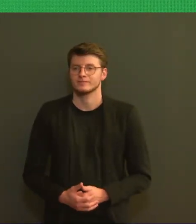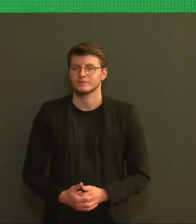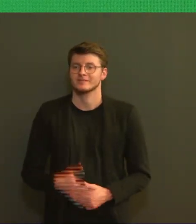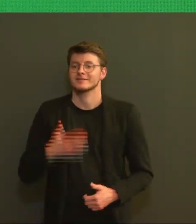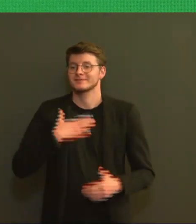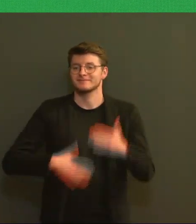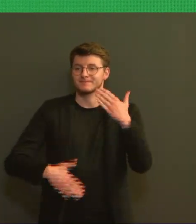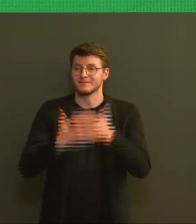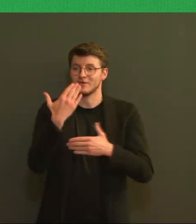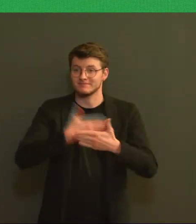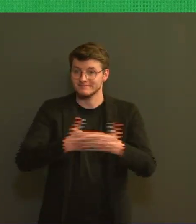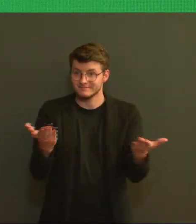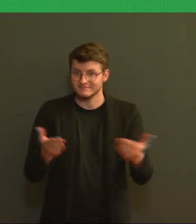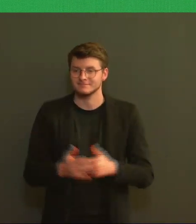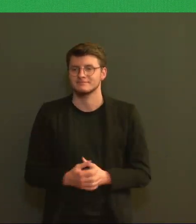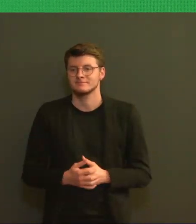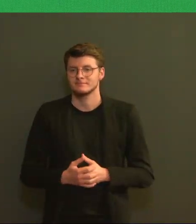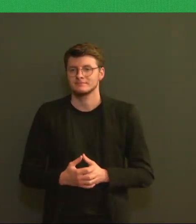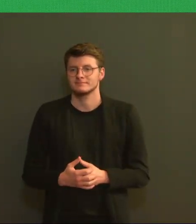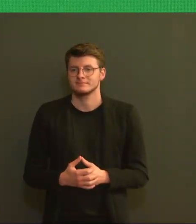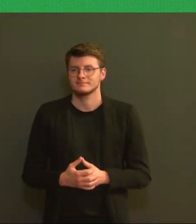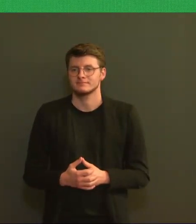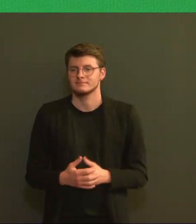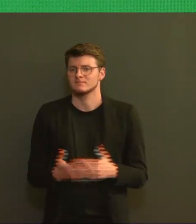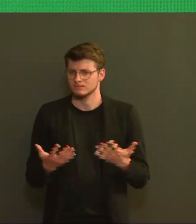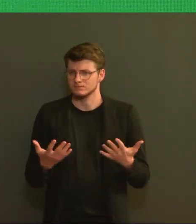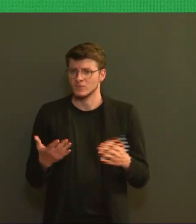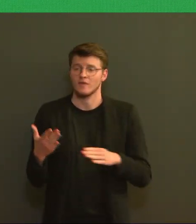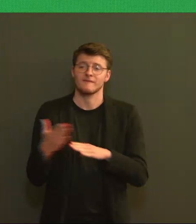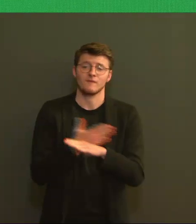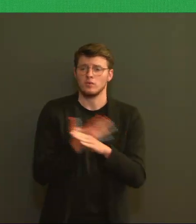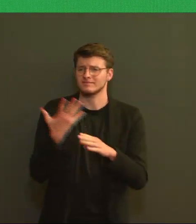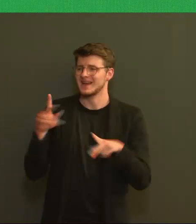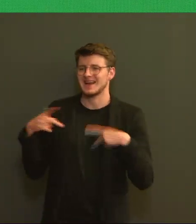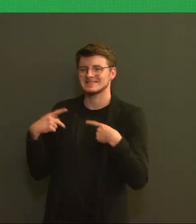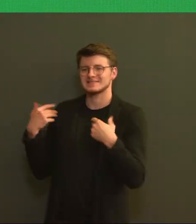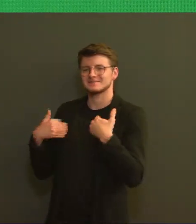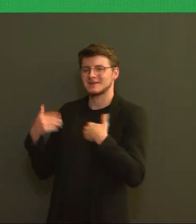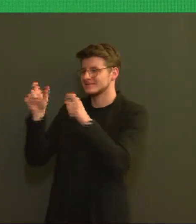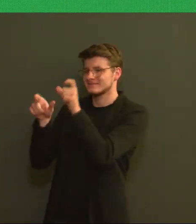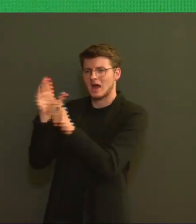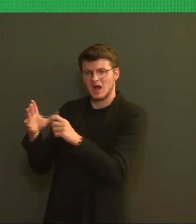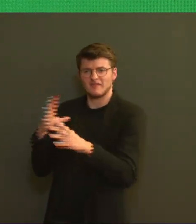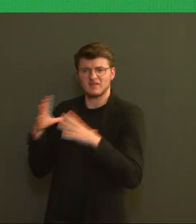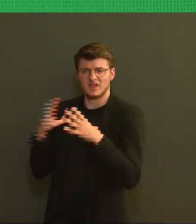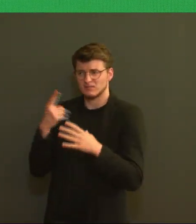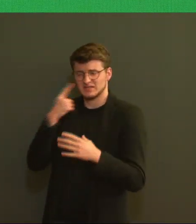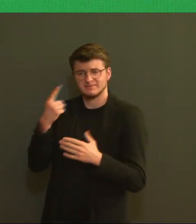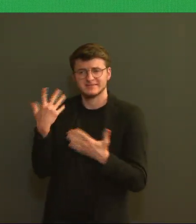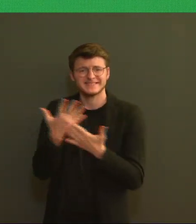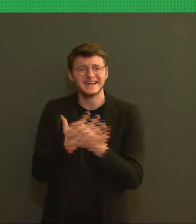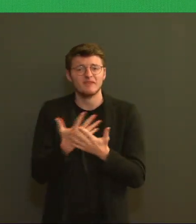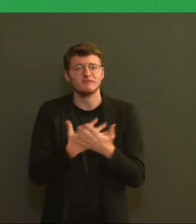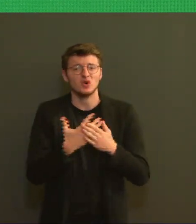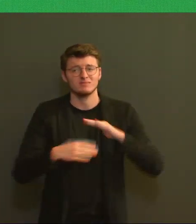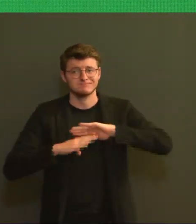Goedemorgen. Zoals we net gehoord hebben van de experten, tekent er zich ontegensprekelijk een verontrustende curve